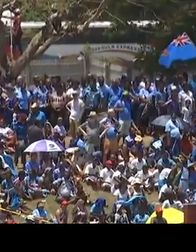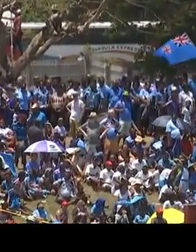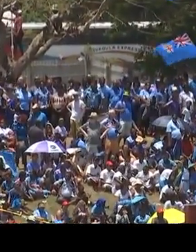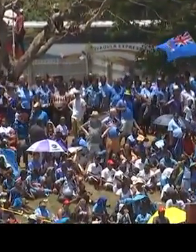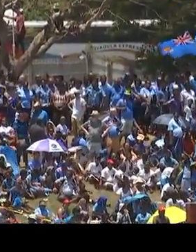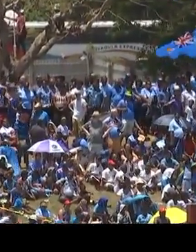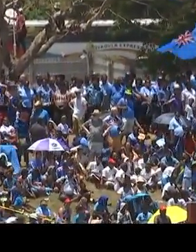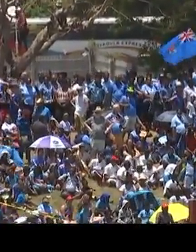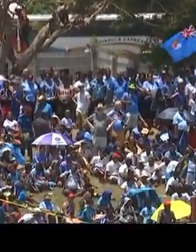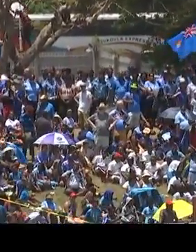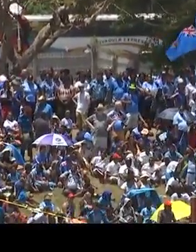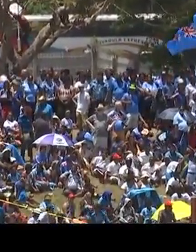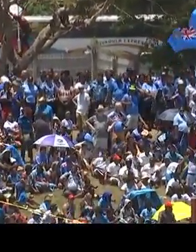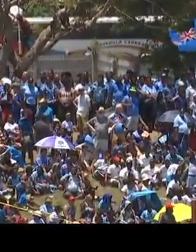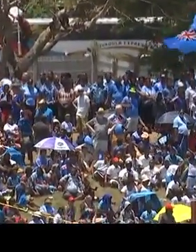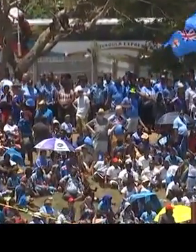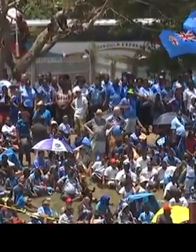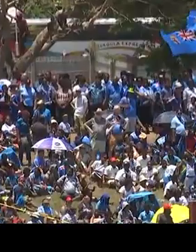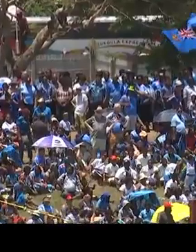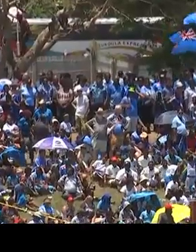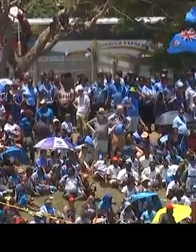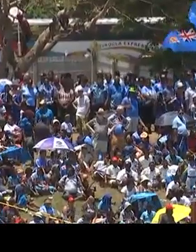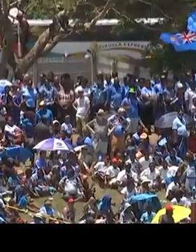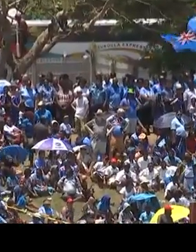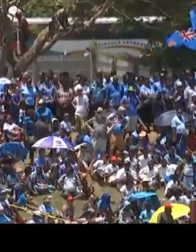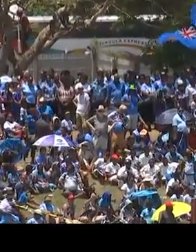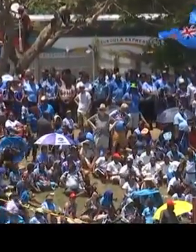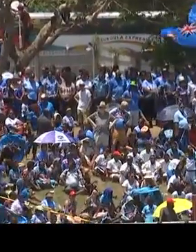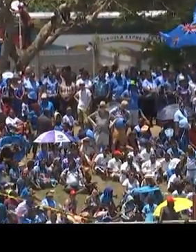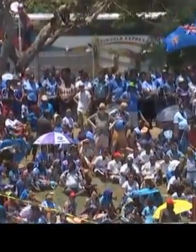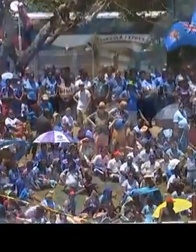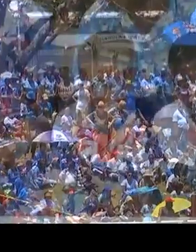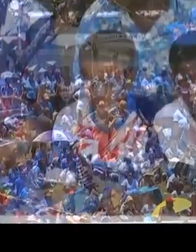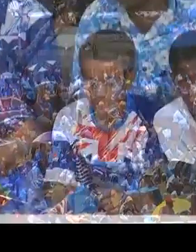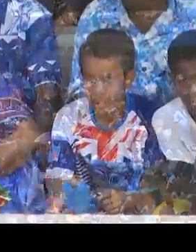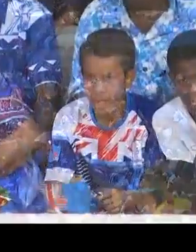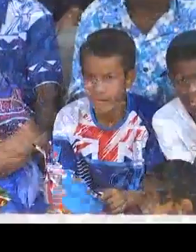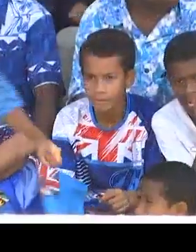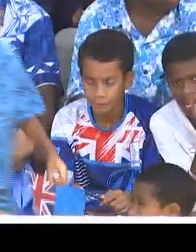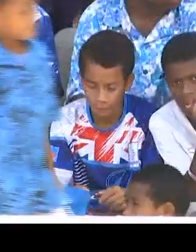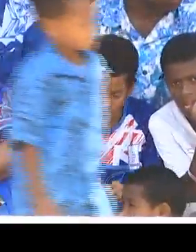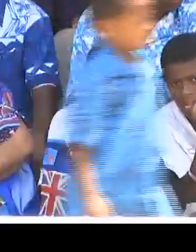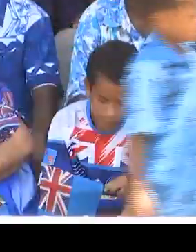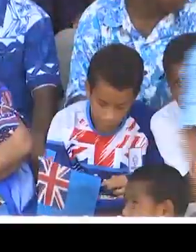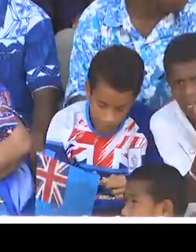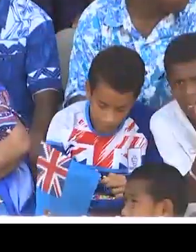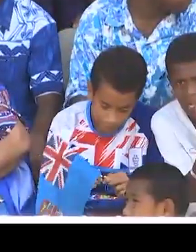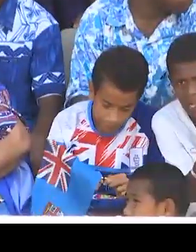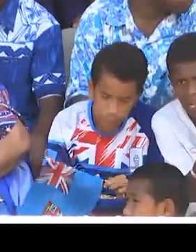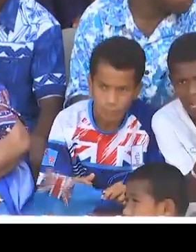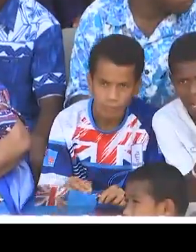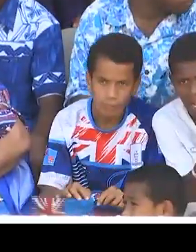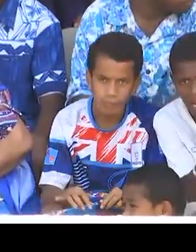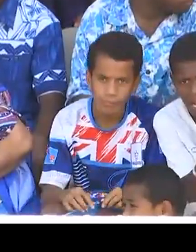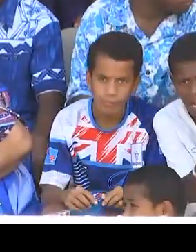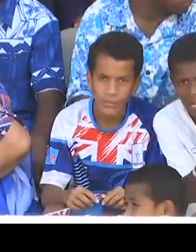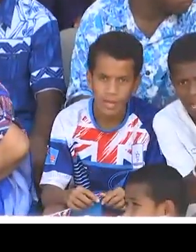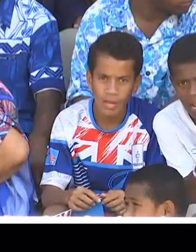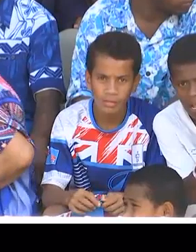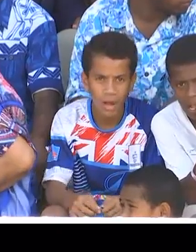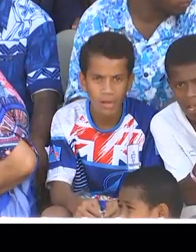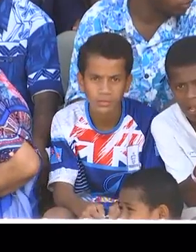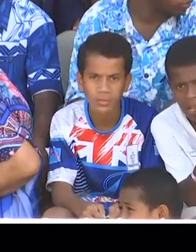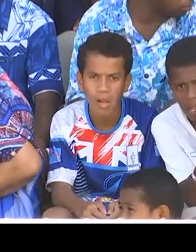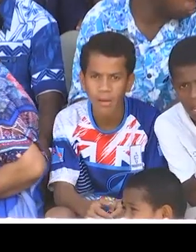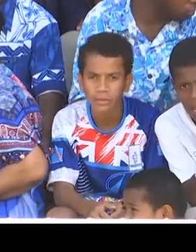चार्ल्स पार्क नांदी में, आज एक बहुत ही फेस्टिव सा एटमॉस्फेयर है, खूबसूरत मौसम है। अच्छी बात यह है कि मौसम भी हमारा साथ दे रहा है